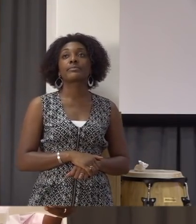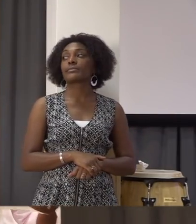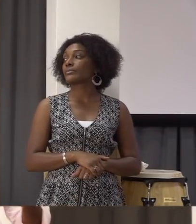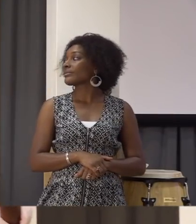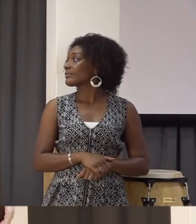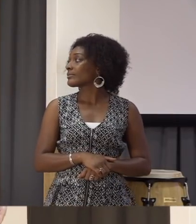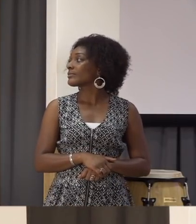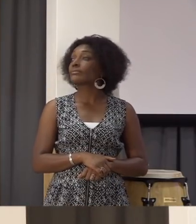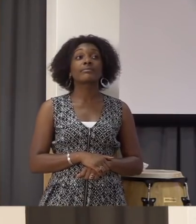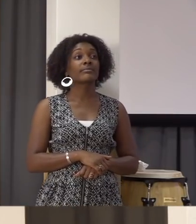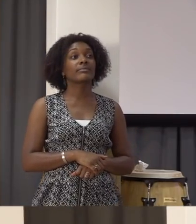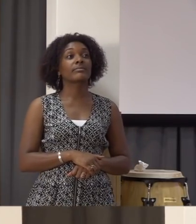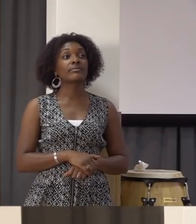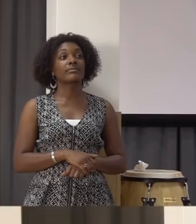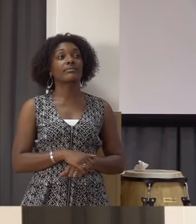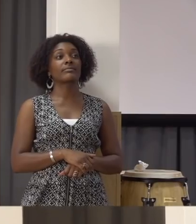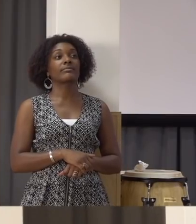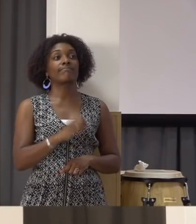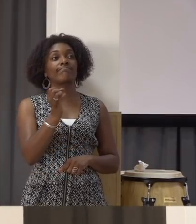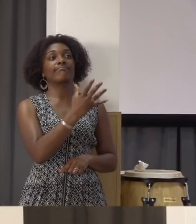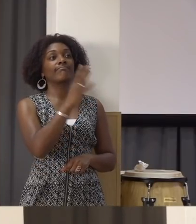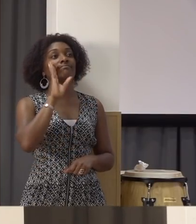premier diaspora. Alléluia.